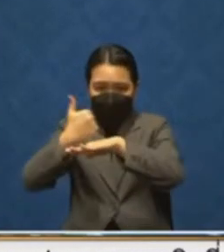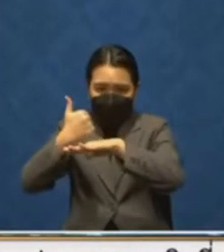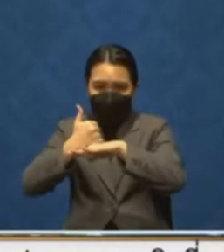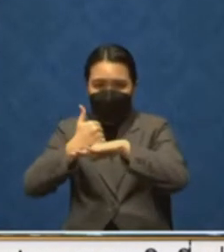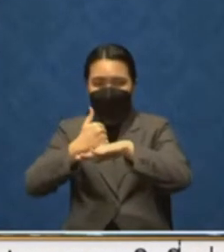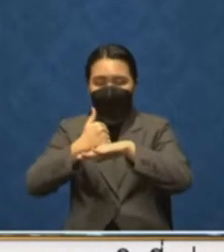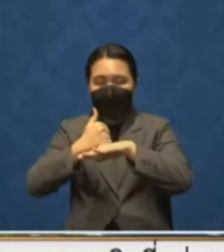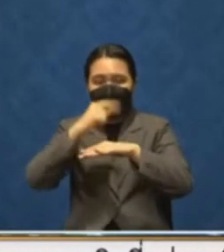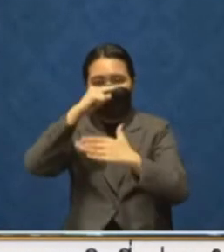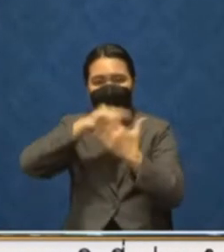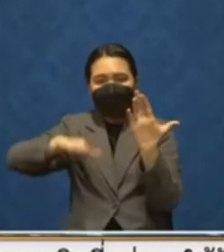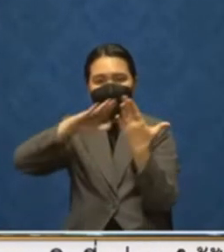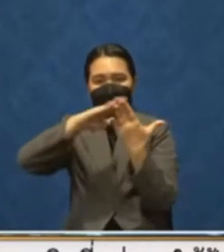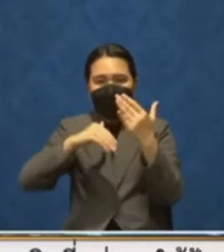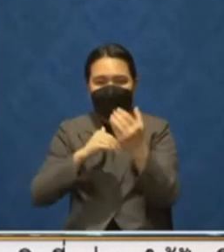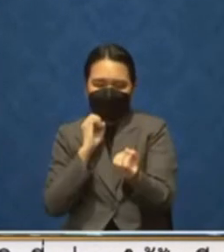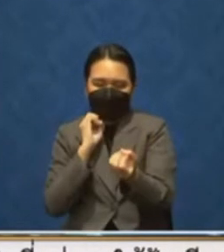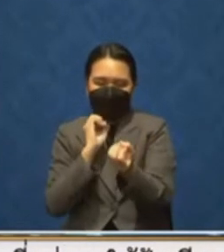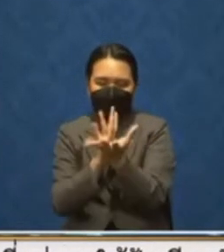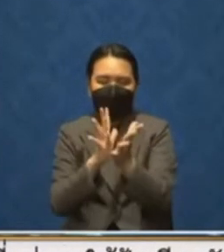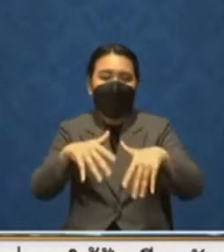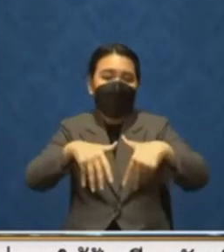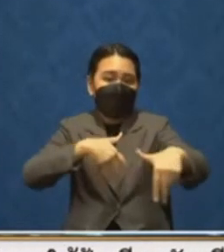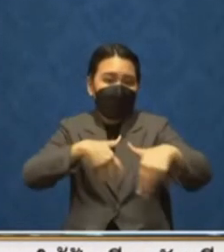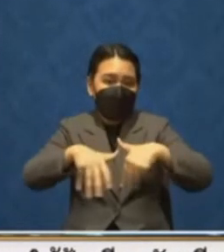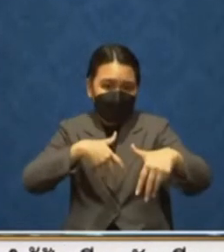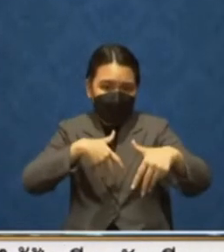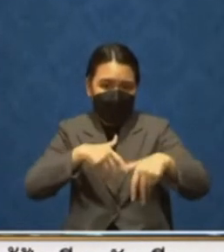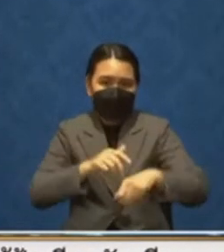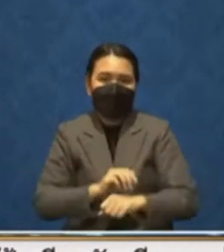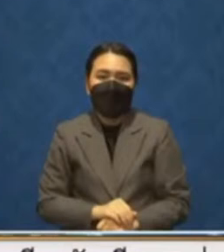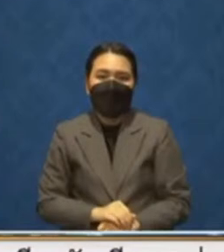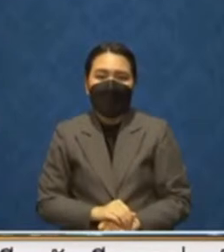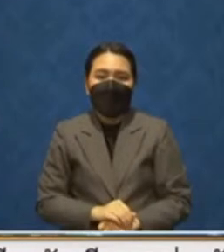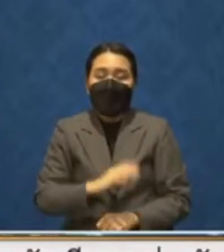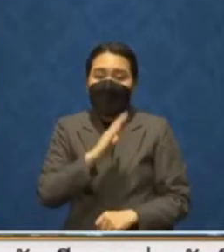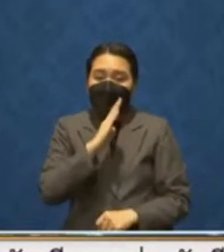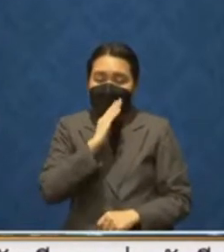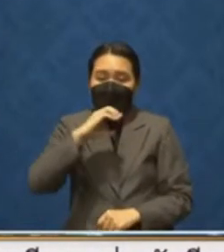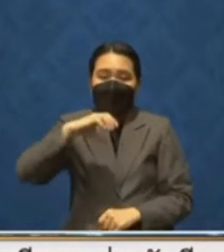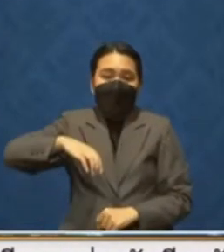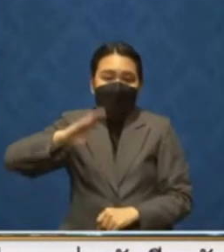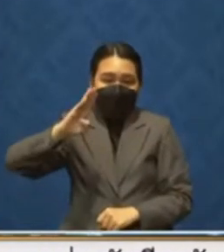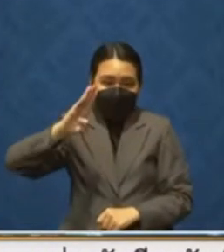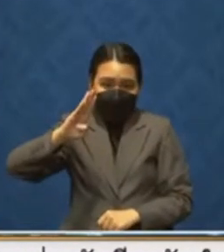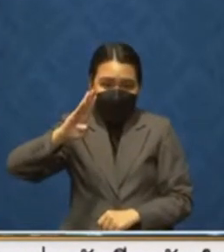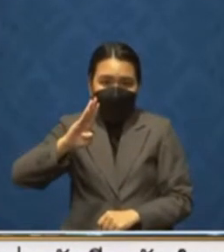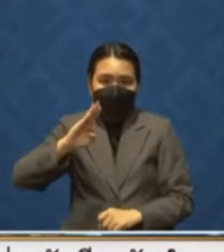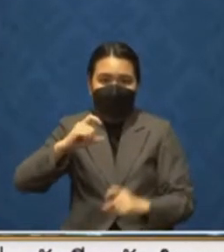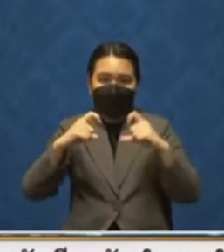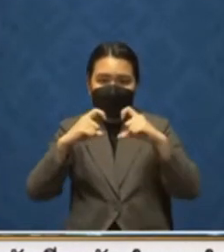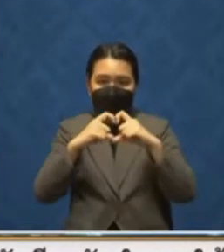กับพี่น้องประชาชนถ้าขนาดบริษัทข้ามชาติอย่าง Lazadaนี้